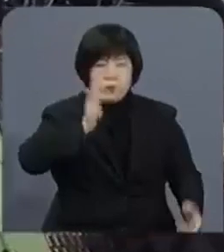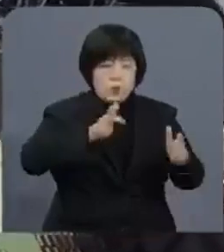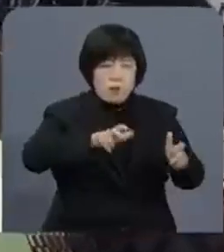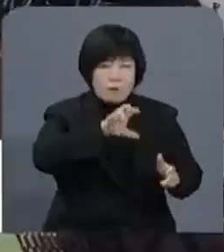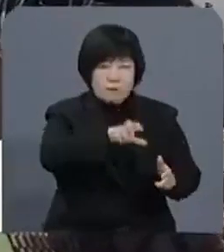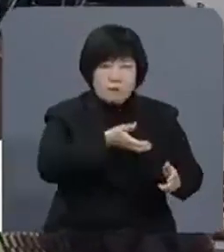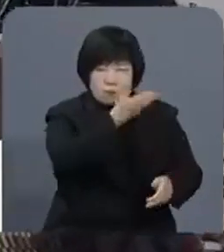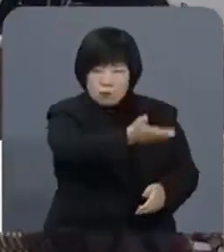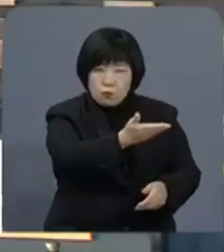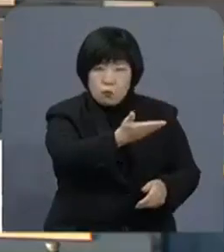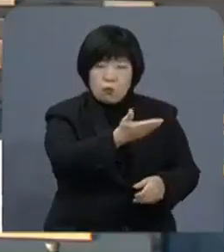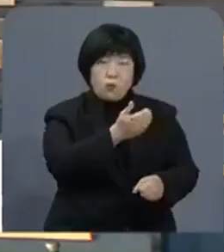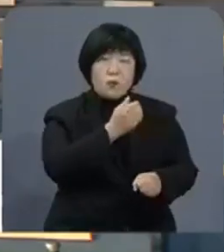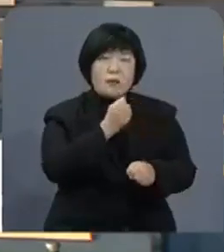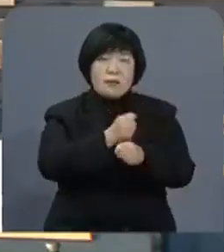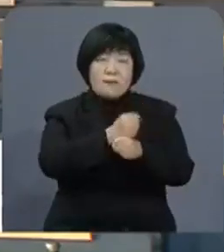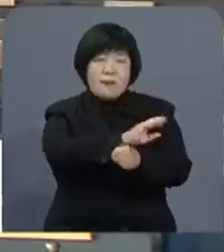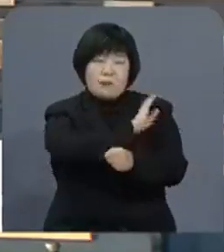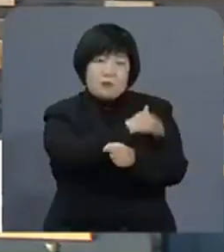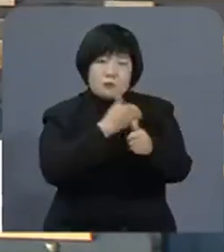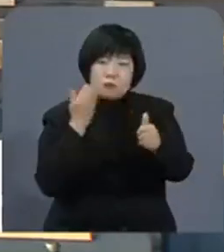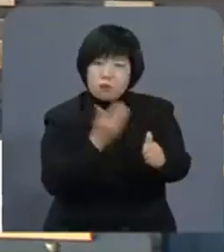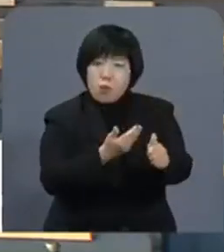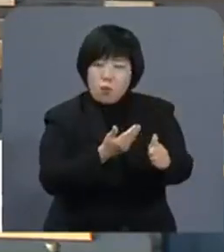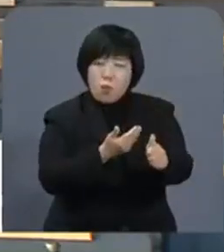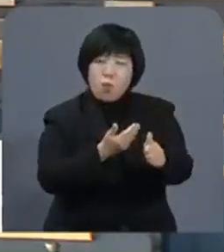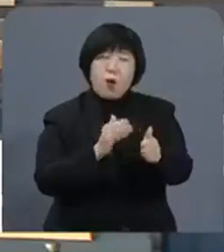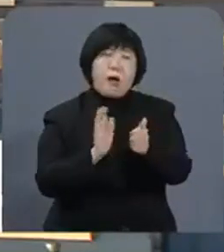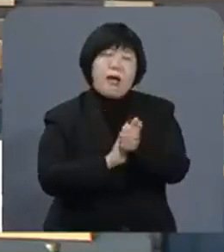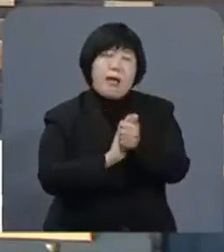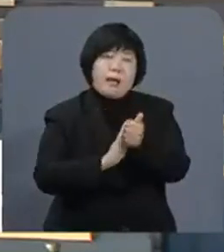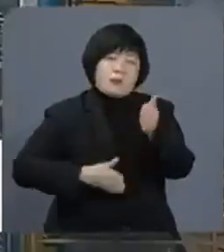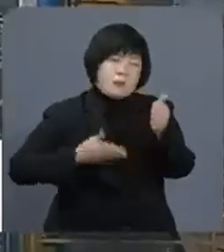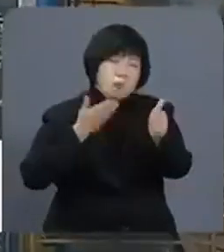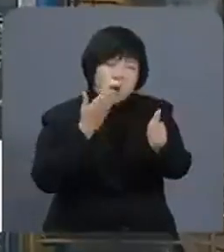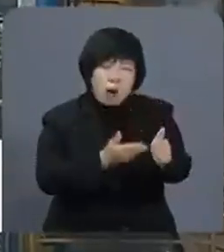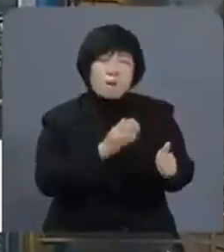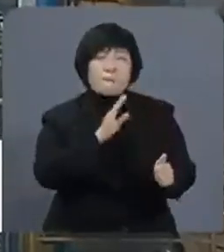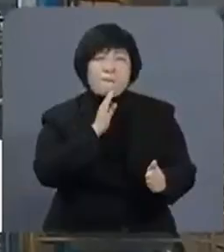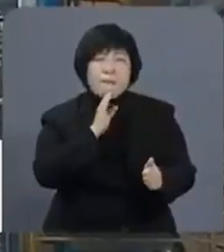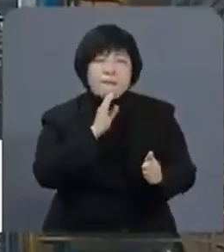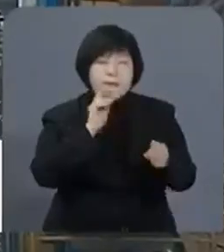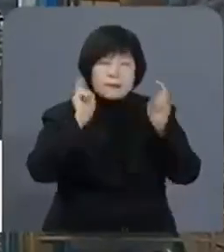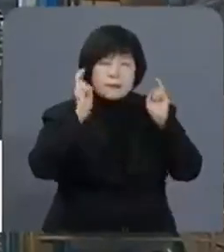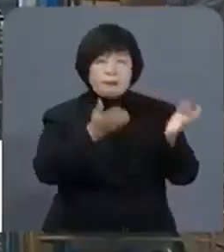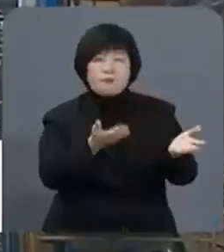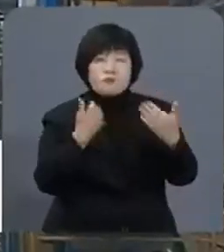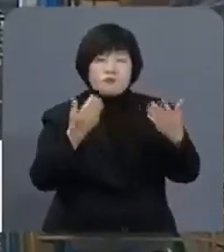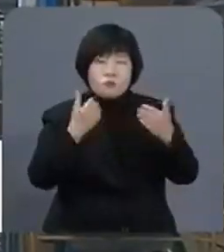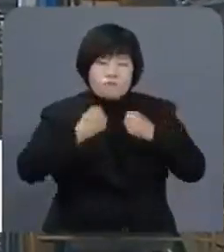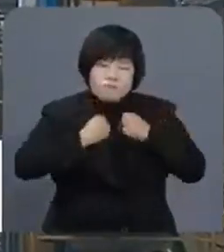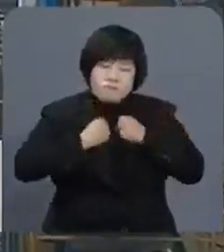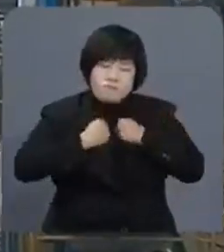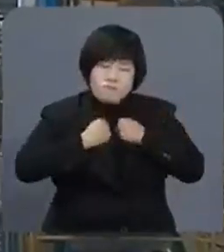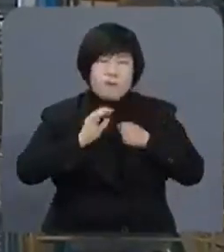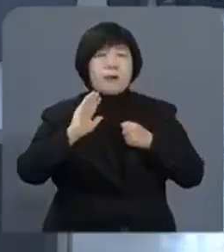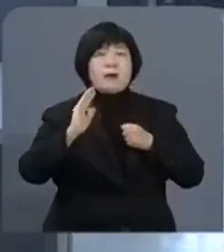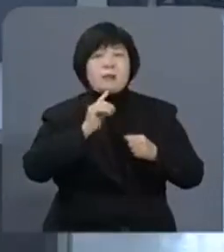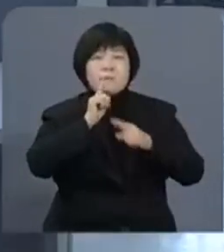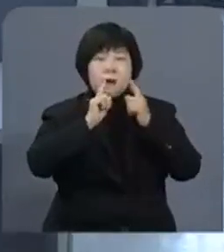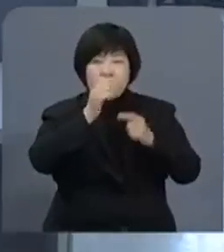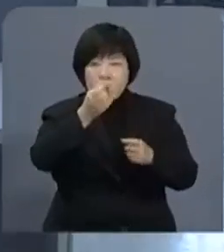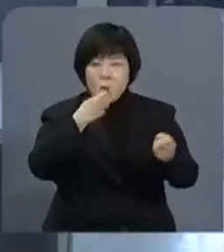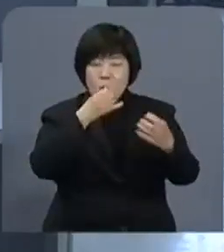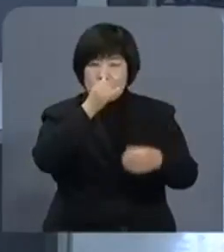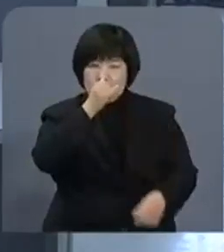개발 꿀을 주는 등 파격적인 혜택을 주고서라도 기업 유치에 사활을 걸어야 한다는 주장이 나오고 있습니다